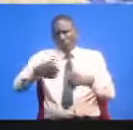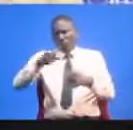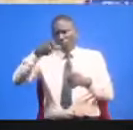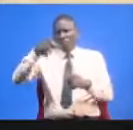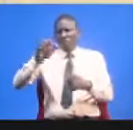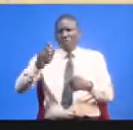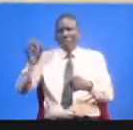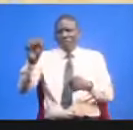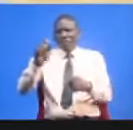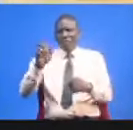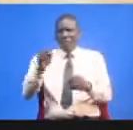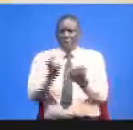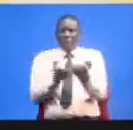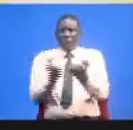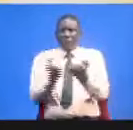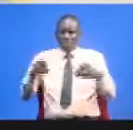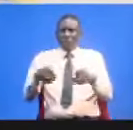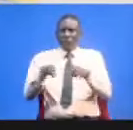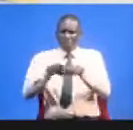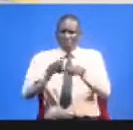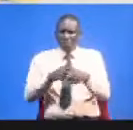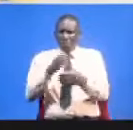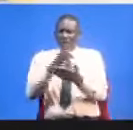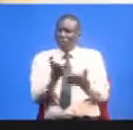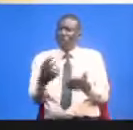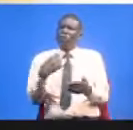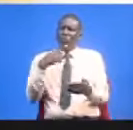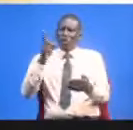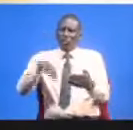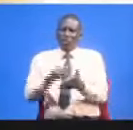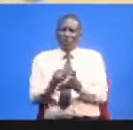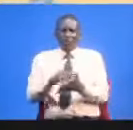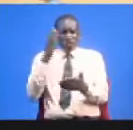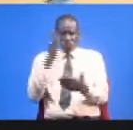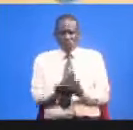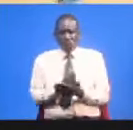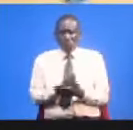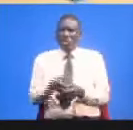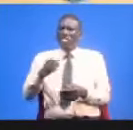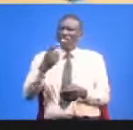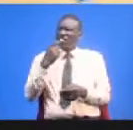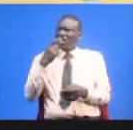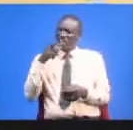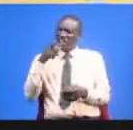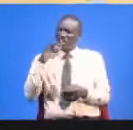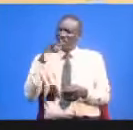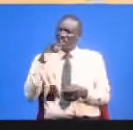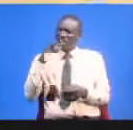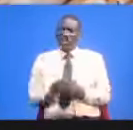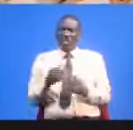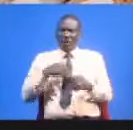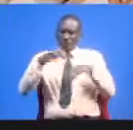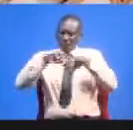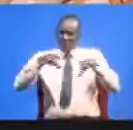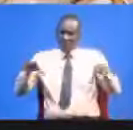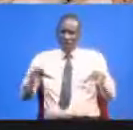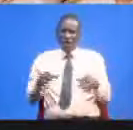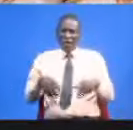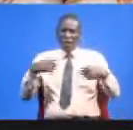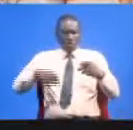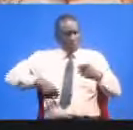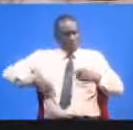it. Wafanyabiashara hata hivyo baadhi wanakiri kwamba ni kweli mchele huo umekuwa sokoni